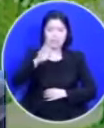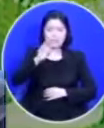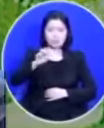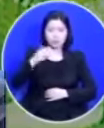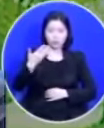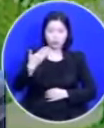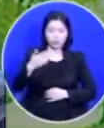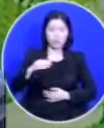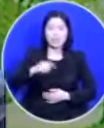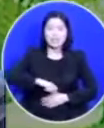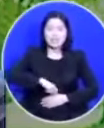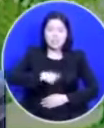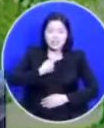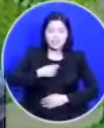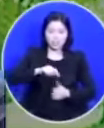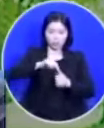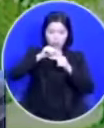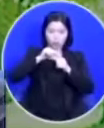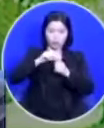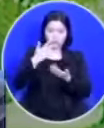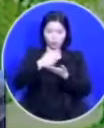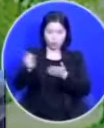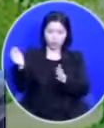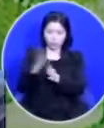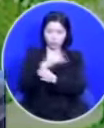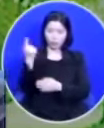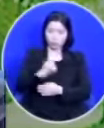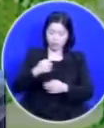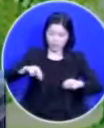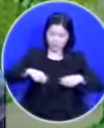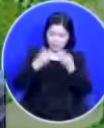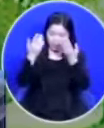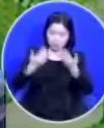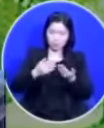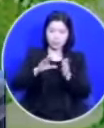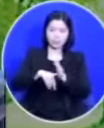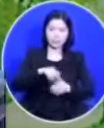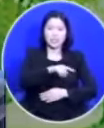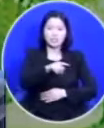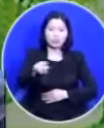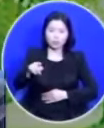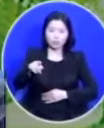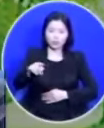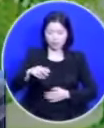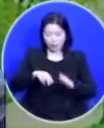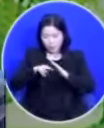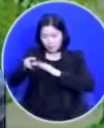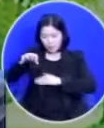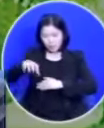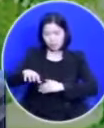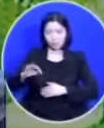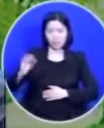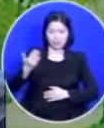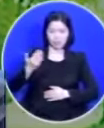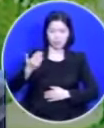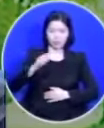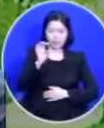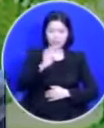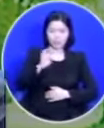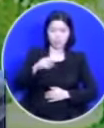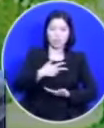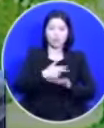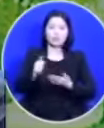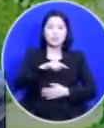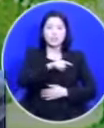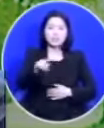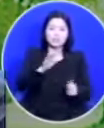4 구원은 주님께로부터 오며 재난을 받을 때에 주님은 그들의 피난처가 되신다 사실 젤의 주님이 그들을